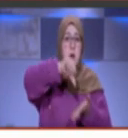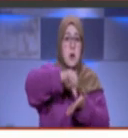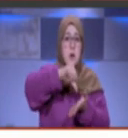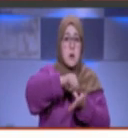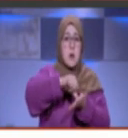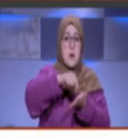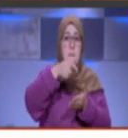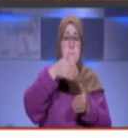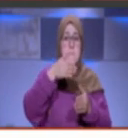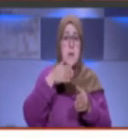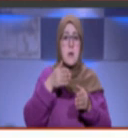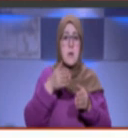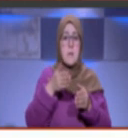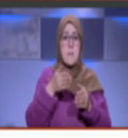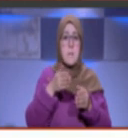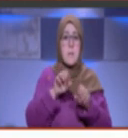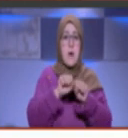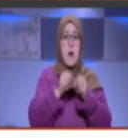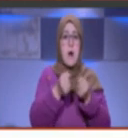الدولية.